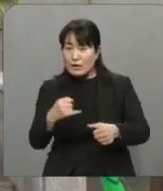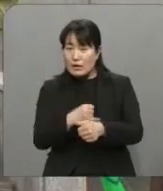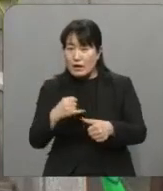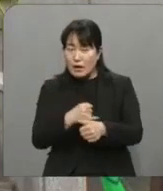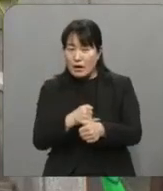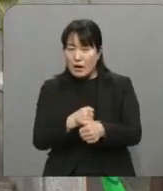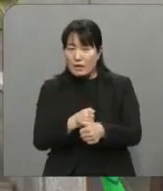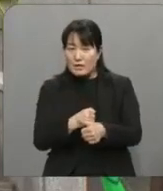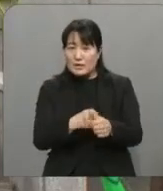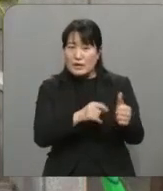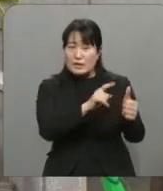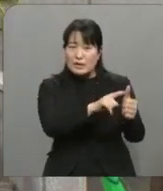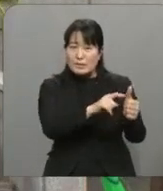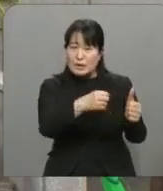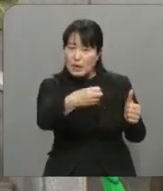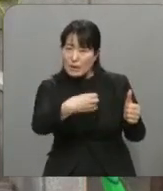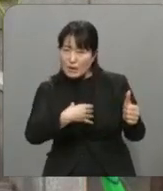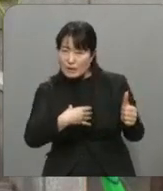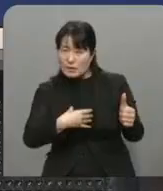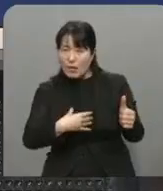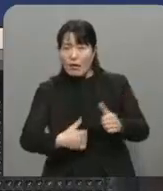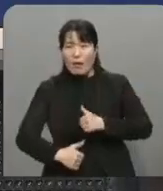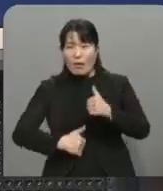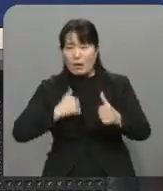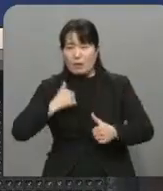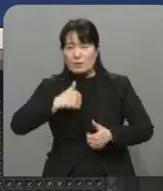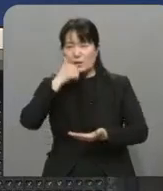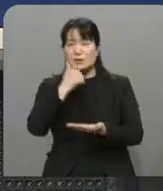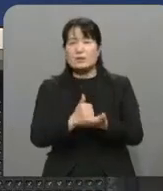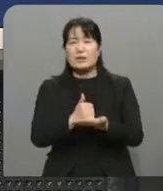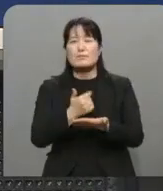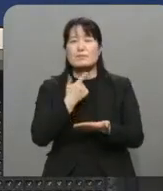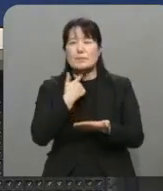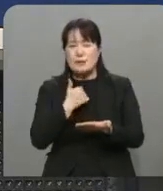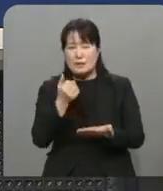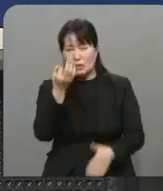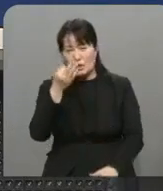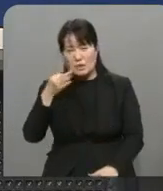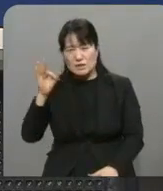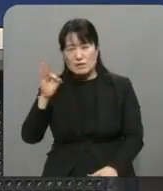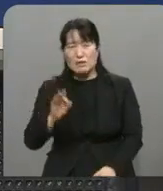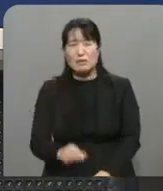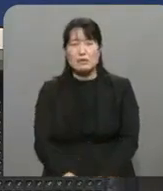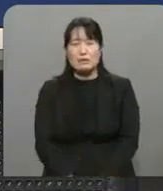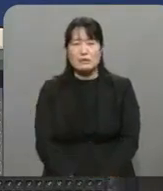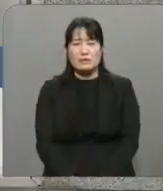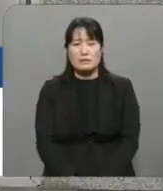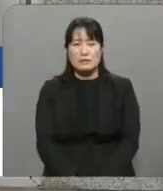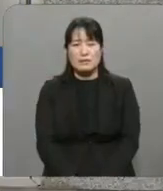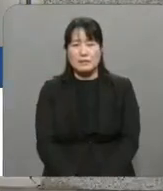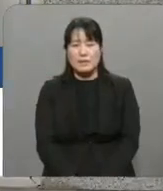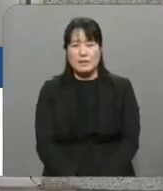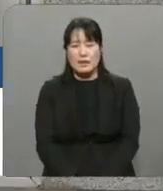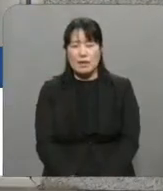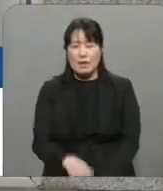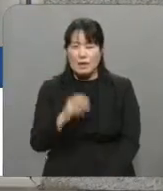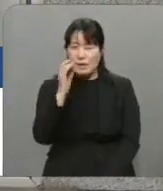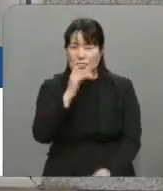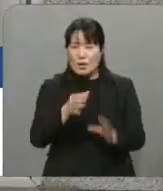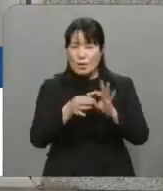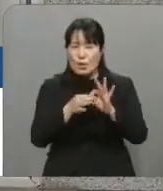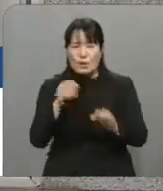입에서 성관계 얘기까지 나오자 너무 흥분해 죄를 지었다고 인정했습니다. 그런 얘기를 들었을 때 제